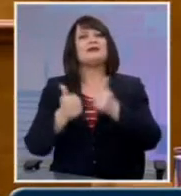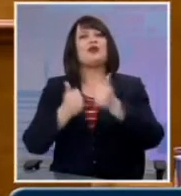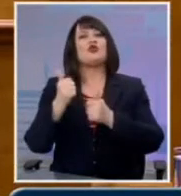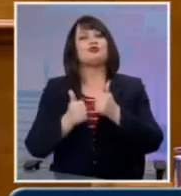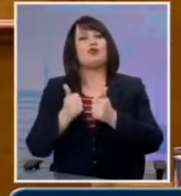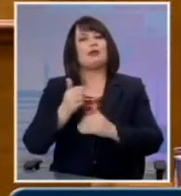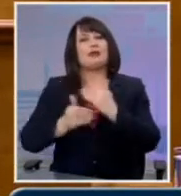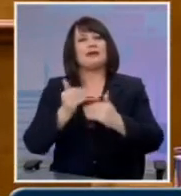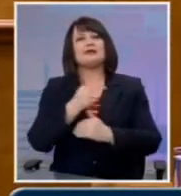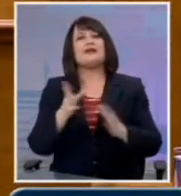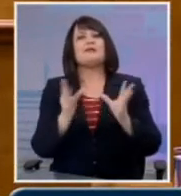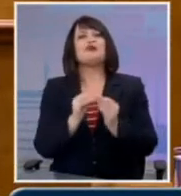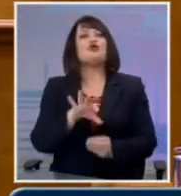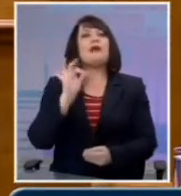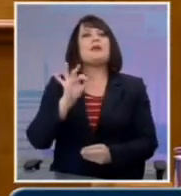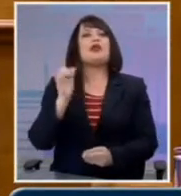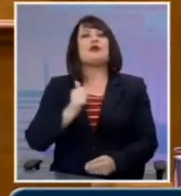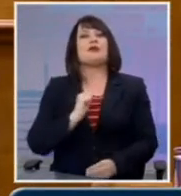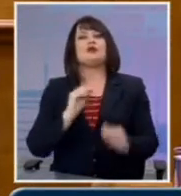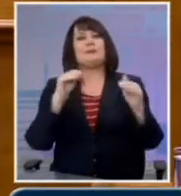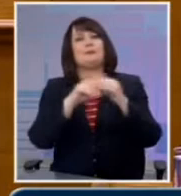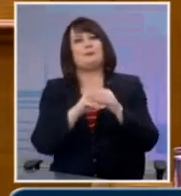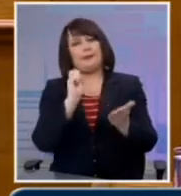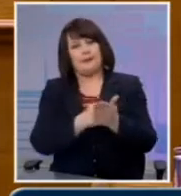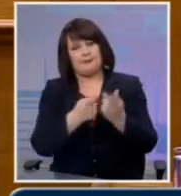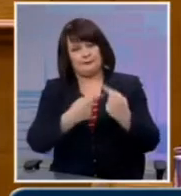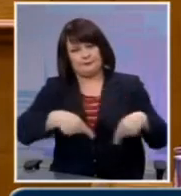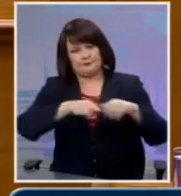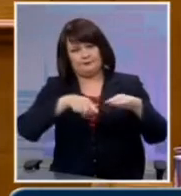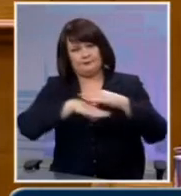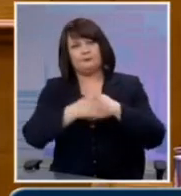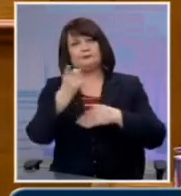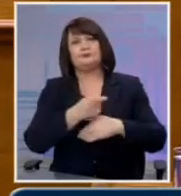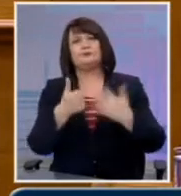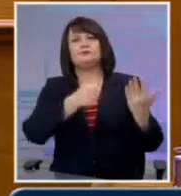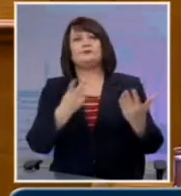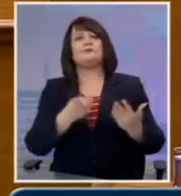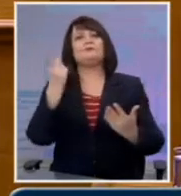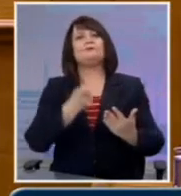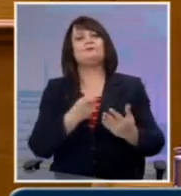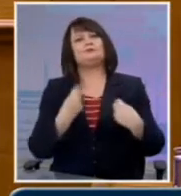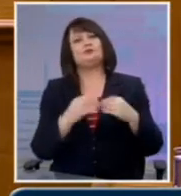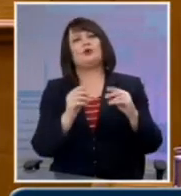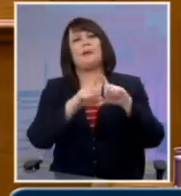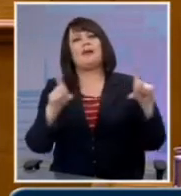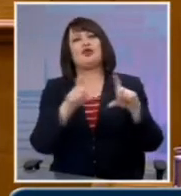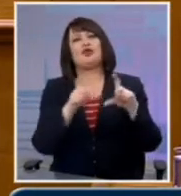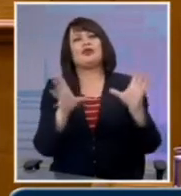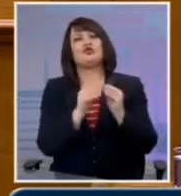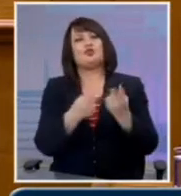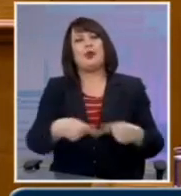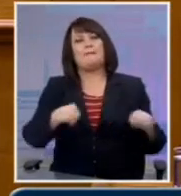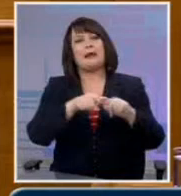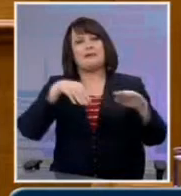διαδικασία για την επιλογή ιδιώτη επενδυτή προς τον οποίο θα διατεθεί ποσοστό 67% των μετοχών.